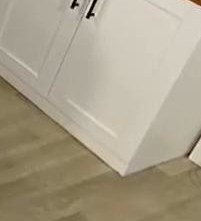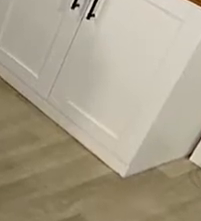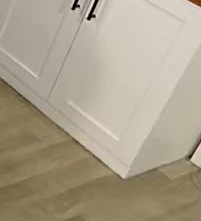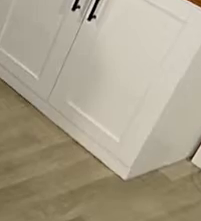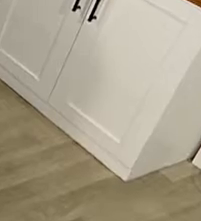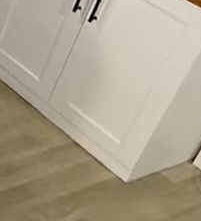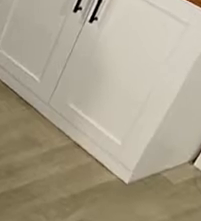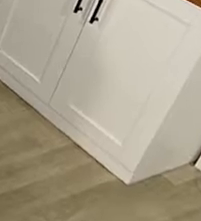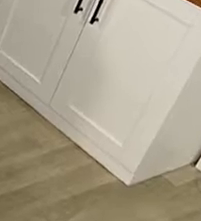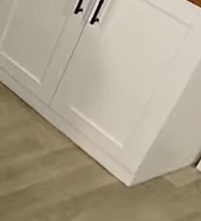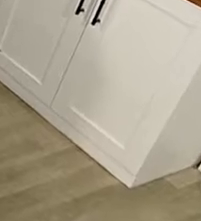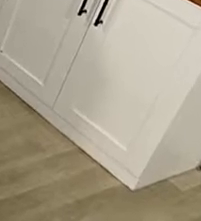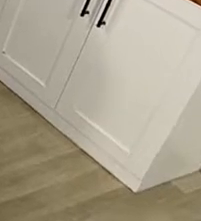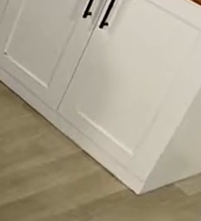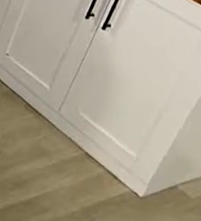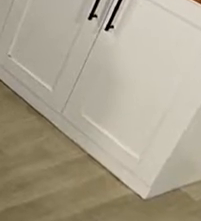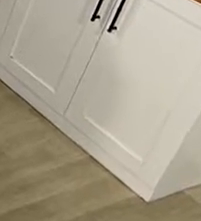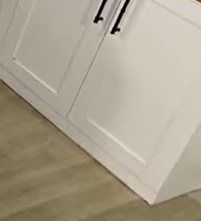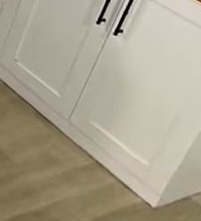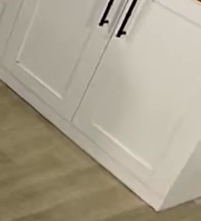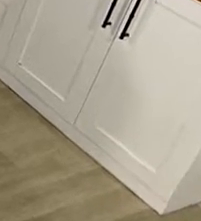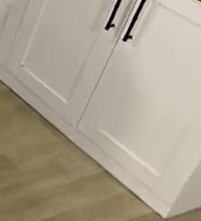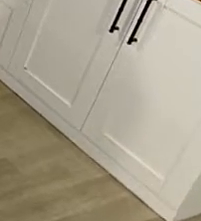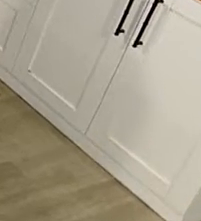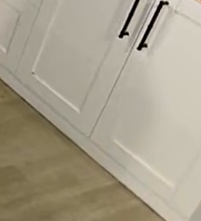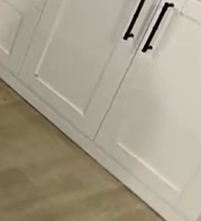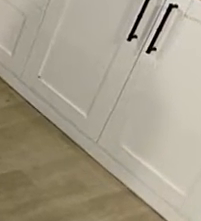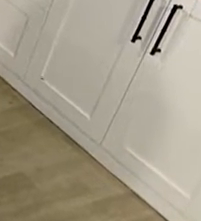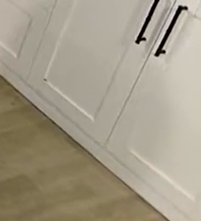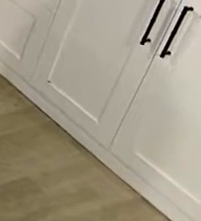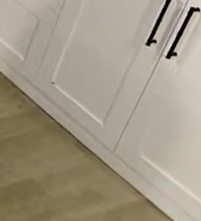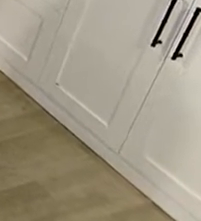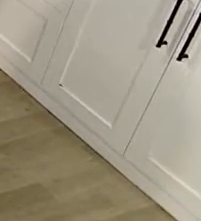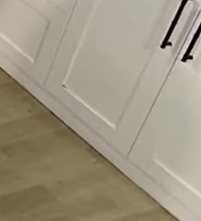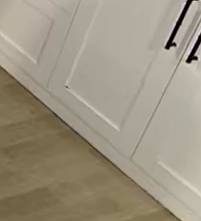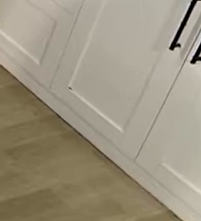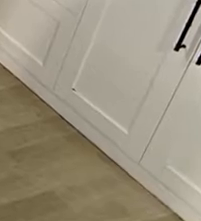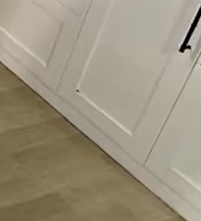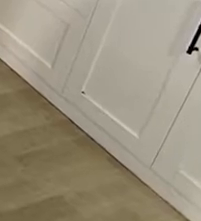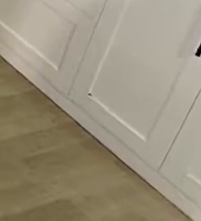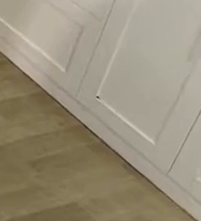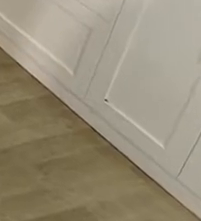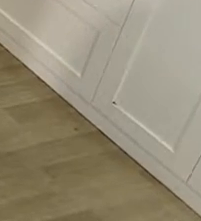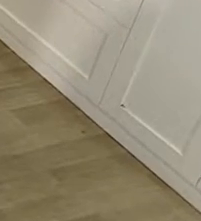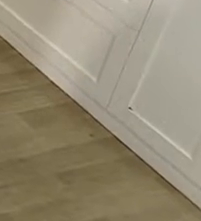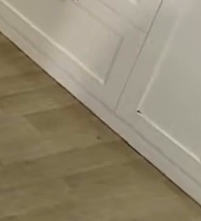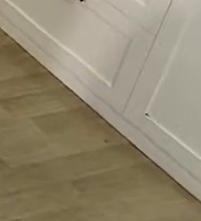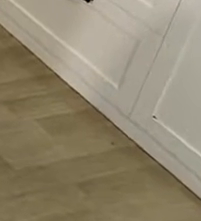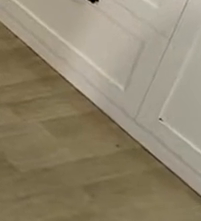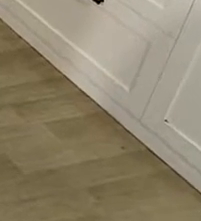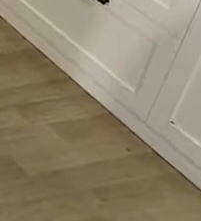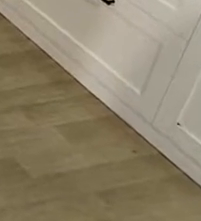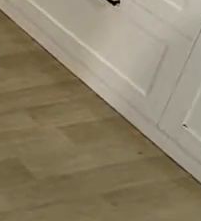Evet muhterem hanımcığım, biz böyle ev temizliğini konuştuk, doğal yöntemleri konuştuk. Siz de dikkatle dinlediniz diye ümit ediyorum. Kesinlikle çamaşır